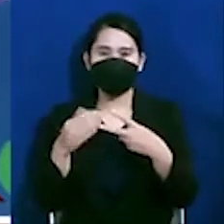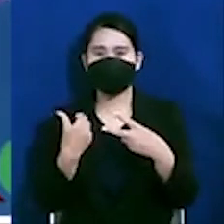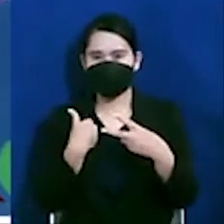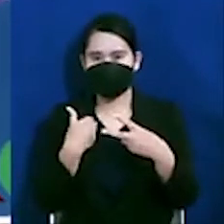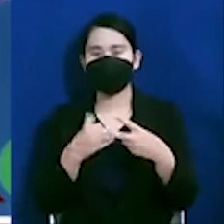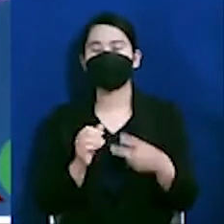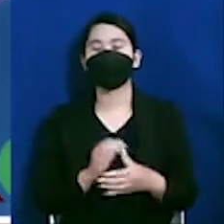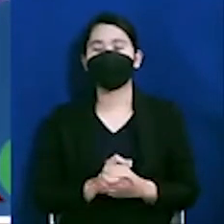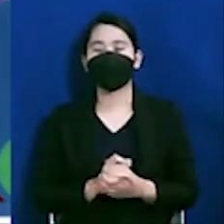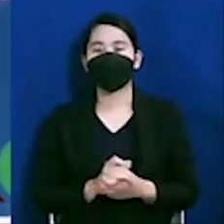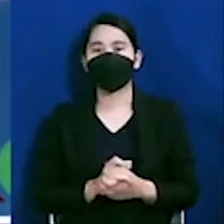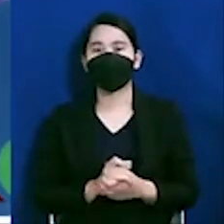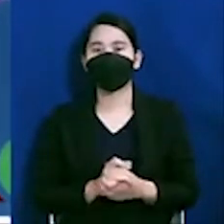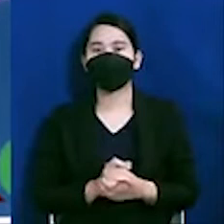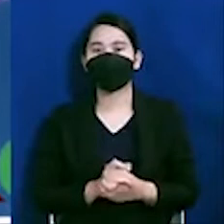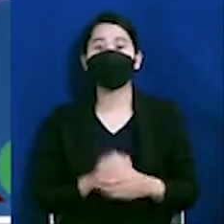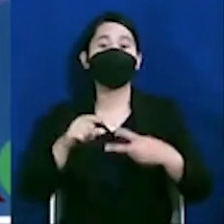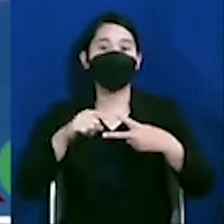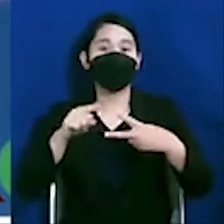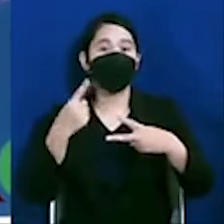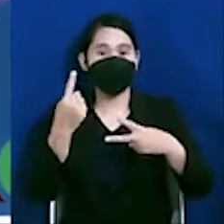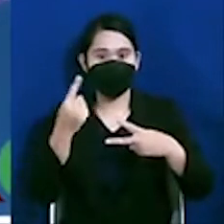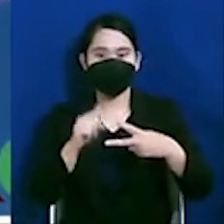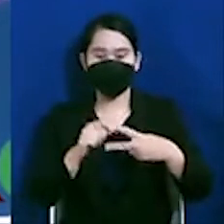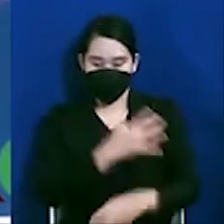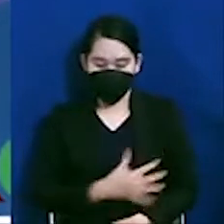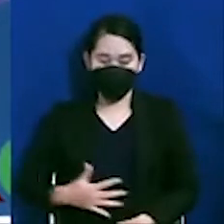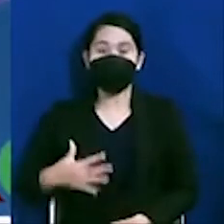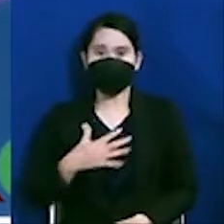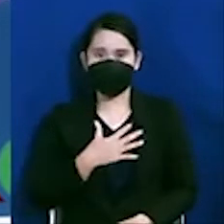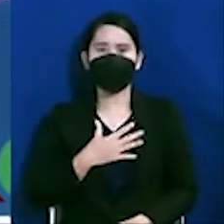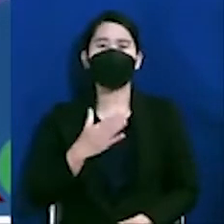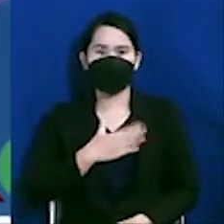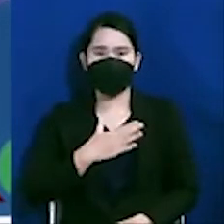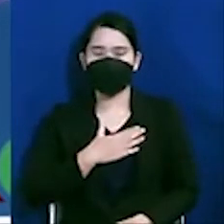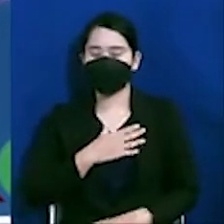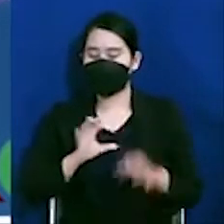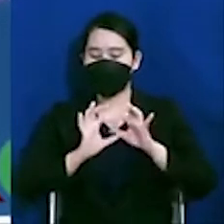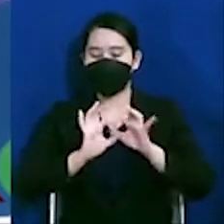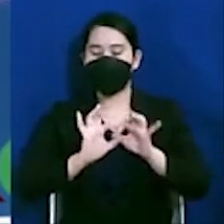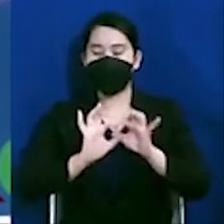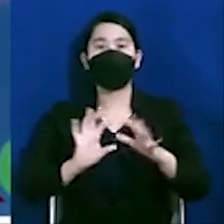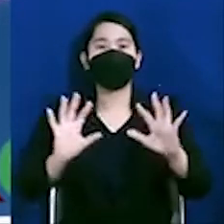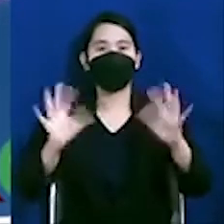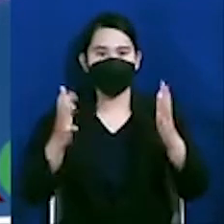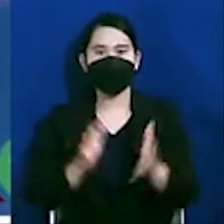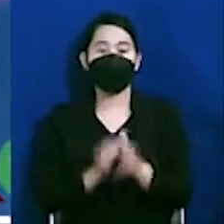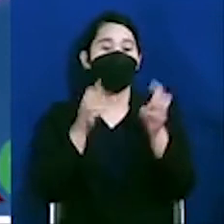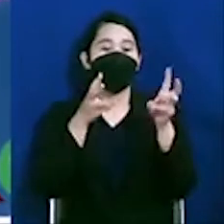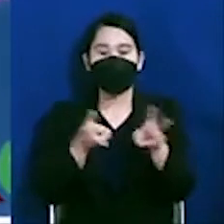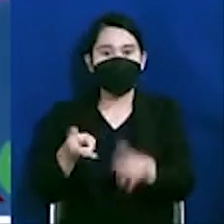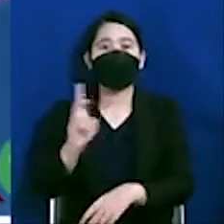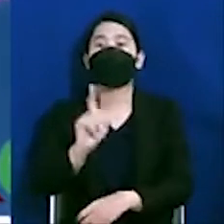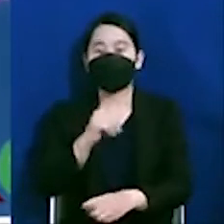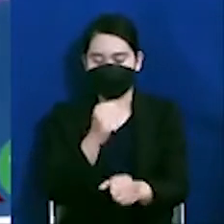Stationมี 2ข้อเนาะเอ่อข้อแรกคือสุขภาพตัวเองอันนี้เราไม่ห่วงนะครับไม่ว่าจะทำทั้ง Homeหรือ